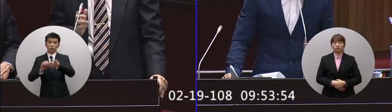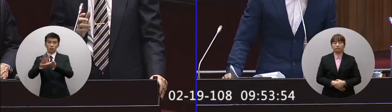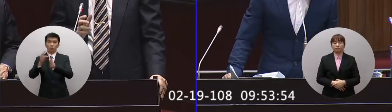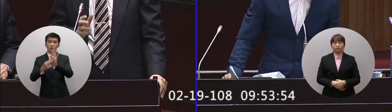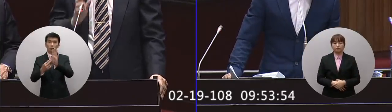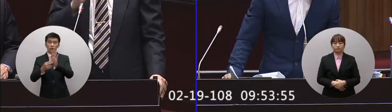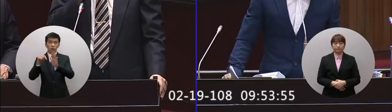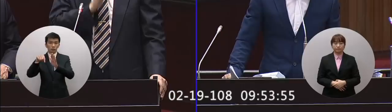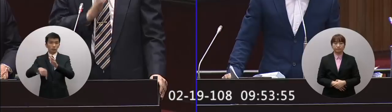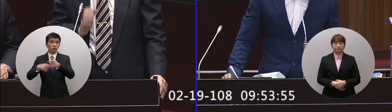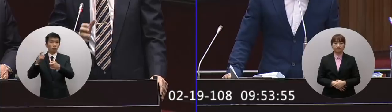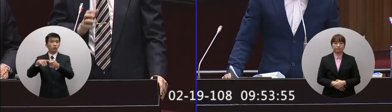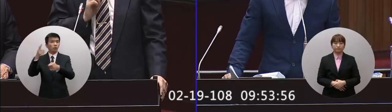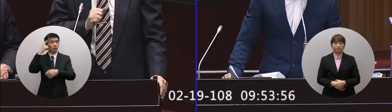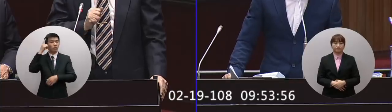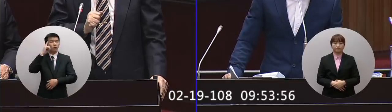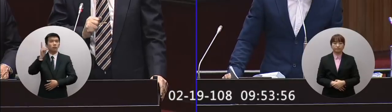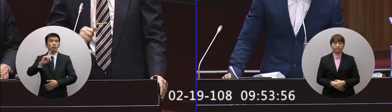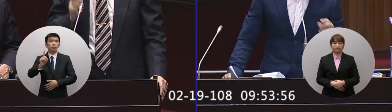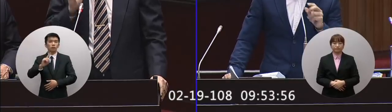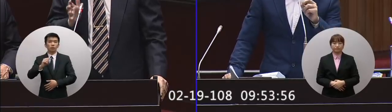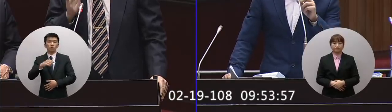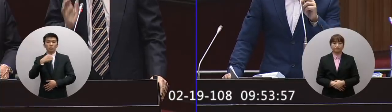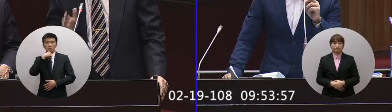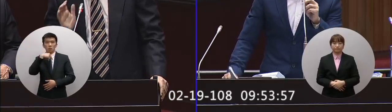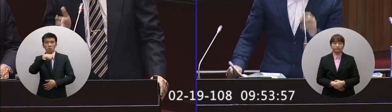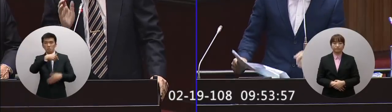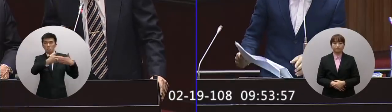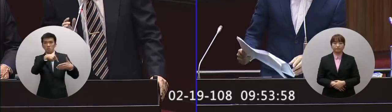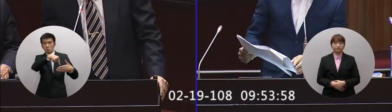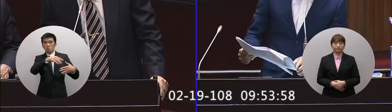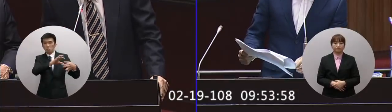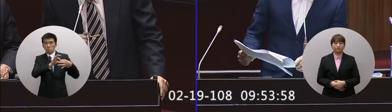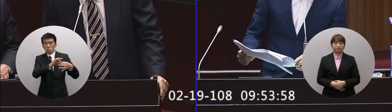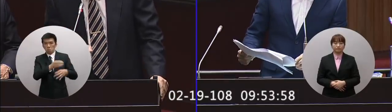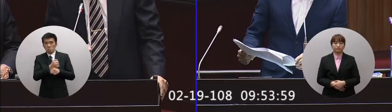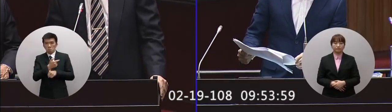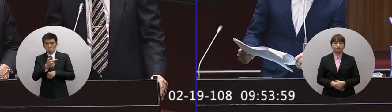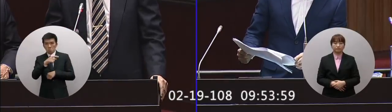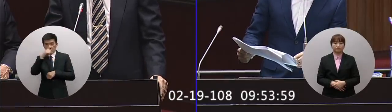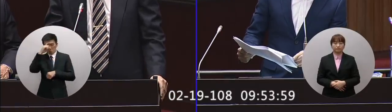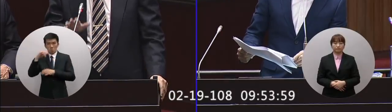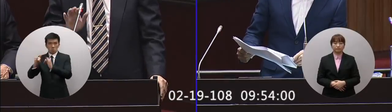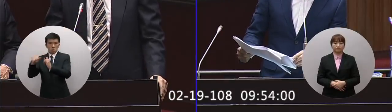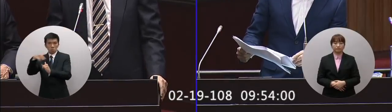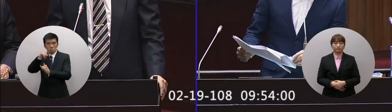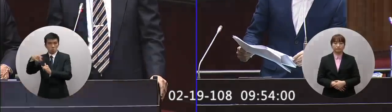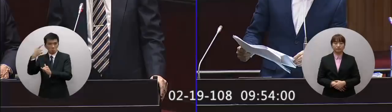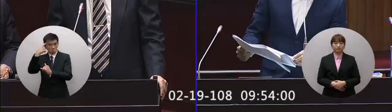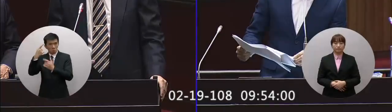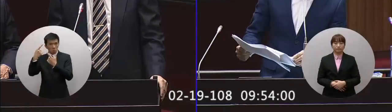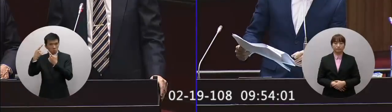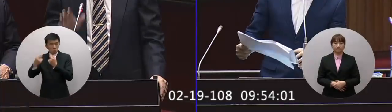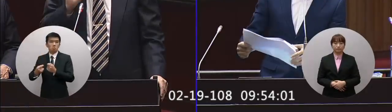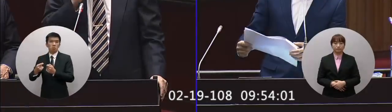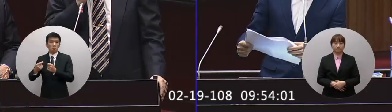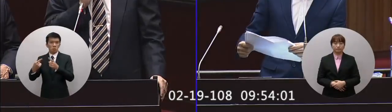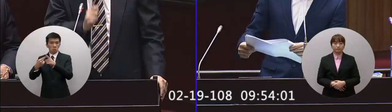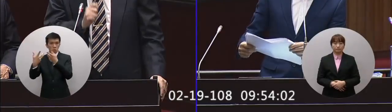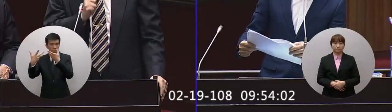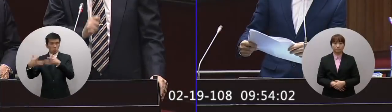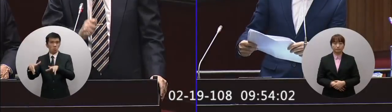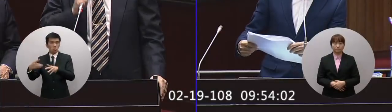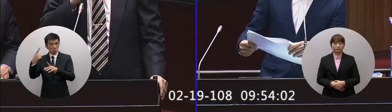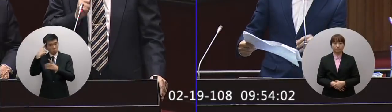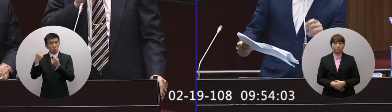概念最重要是说，因为两岸的事情非常的敏感，必须社会高度共识，所以不能用简单多数。是我